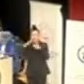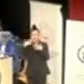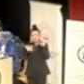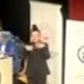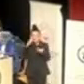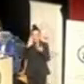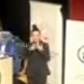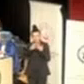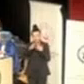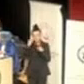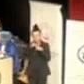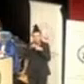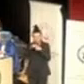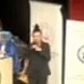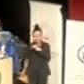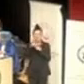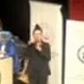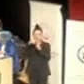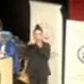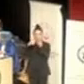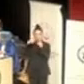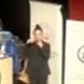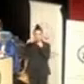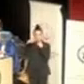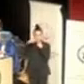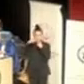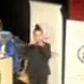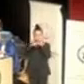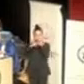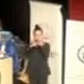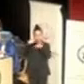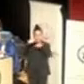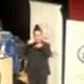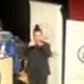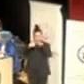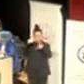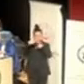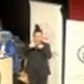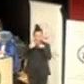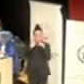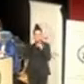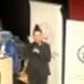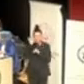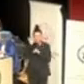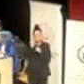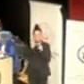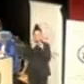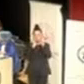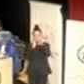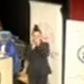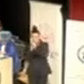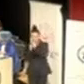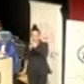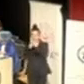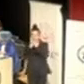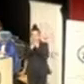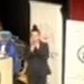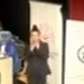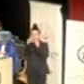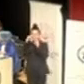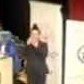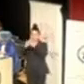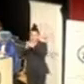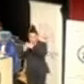arkadaşlarımız için turkuaz bir yazının içerisinde beyaz, ilk üç harfi küçük harflerle, diğer iki harfi, son iki harfi